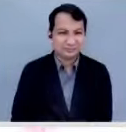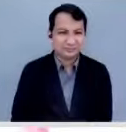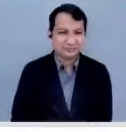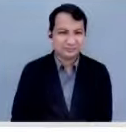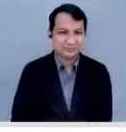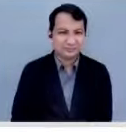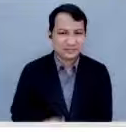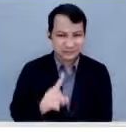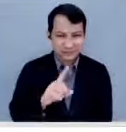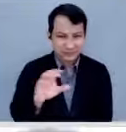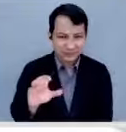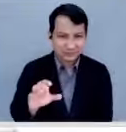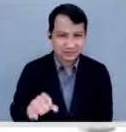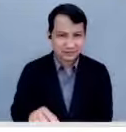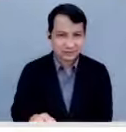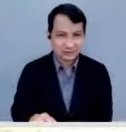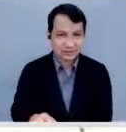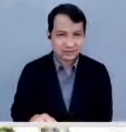100.